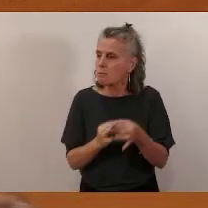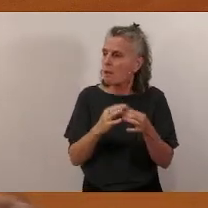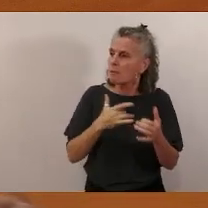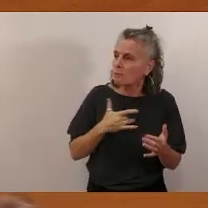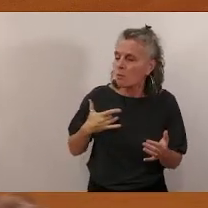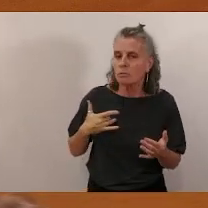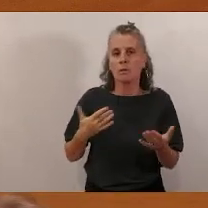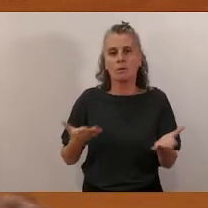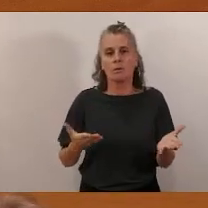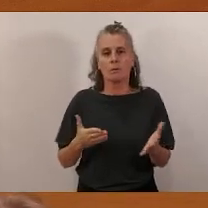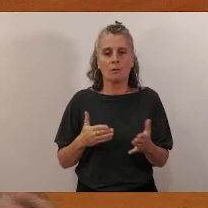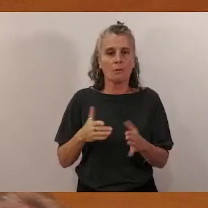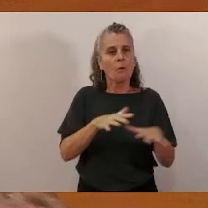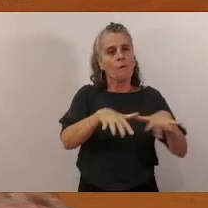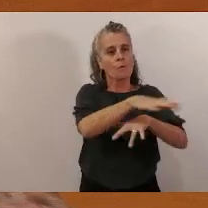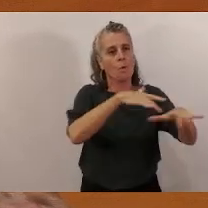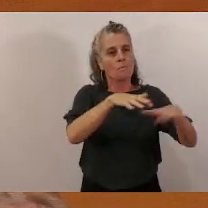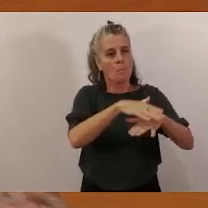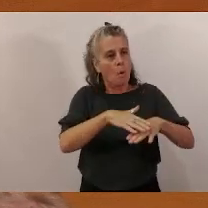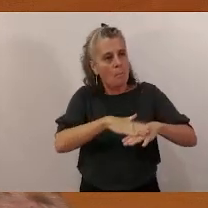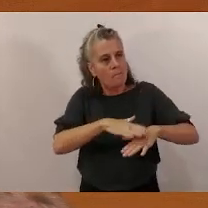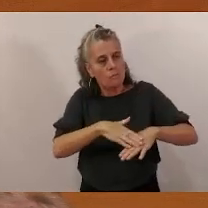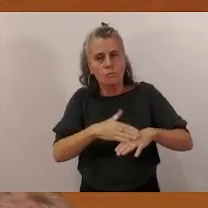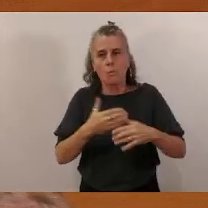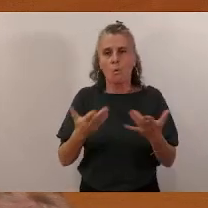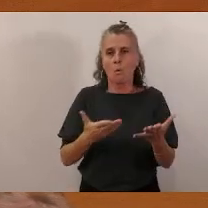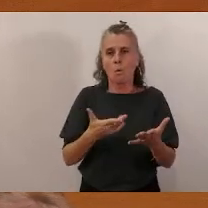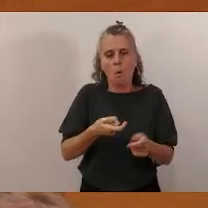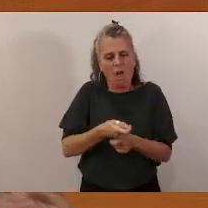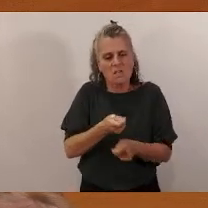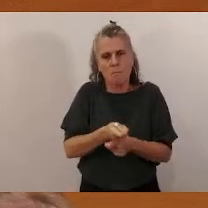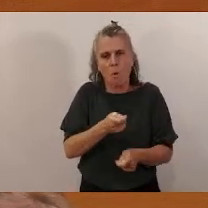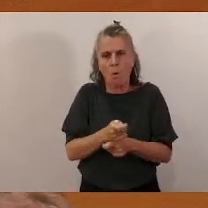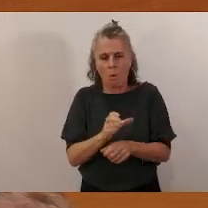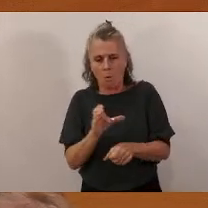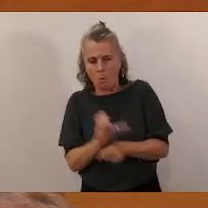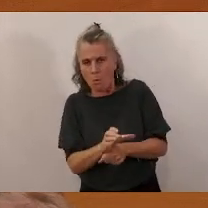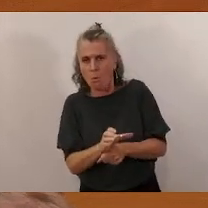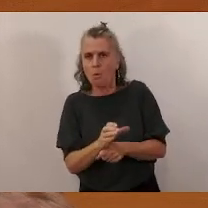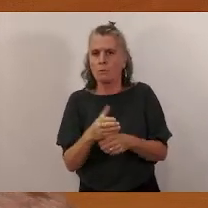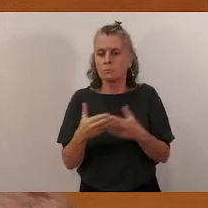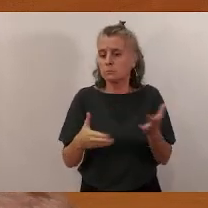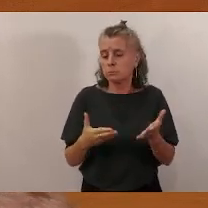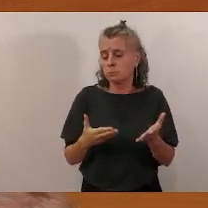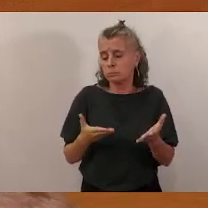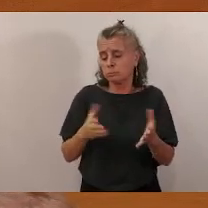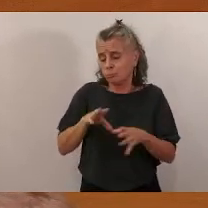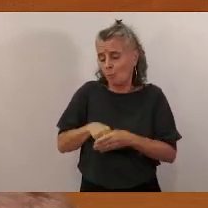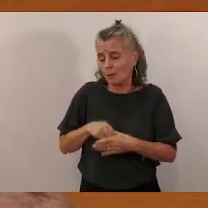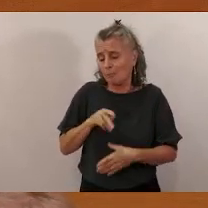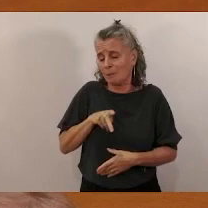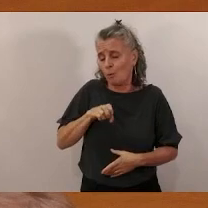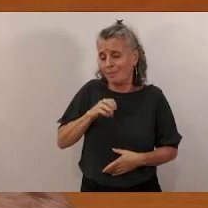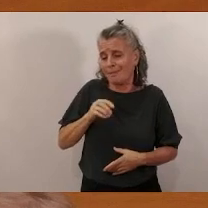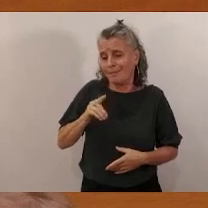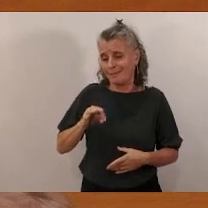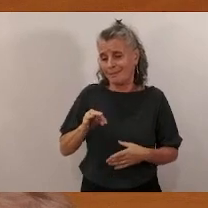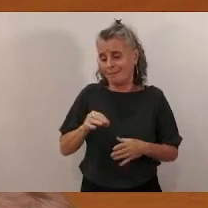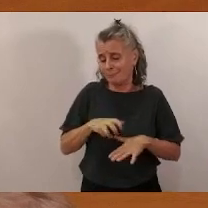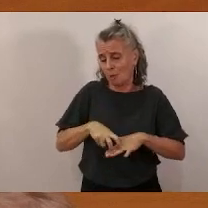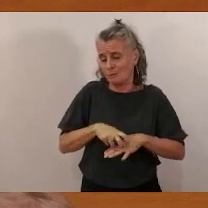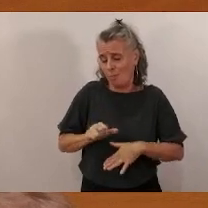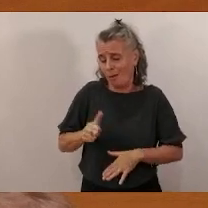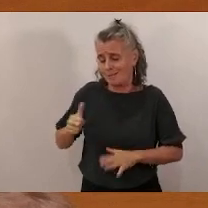de prévention de l'environnement, de lutte contre le harcèlement dans notre PEDT, notamment du 1-7, pour deux associations, notamment le